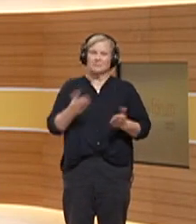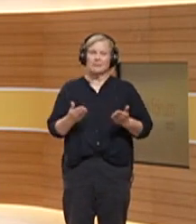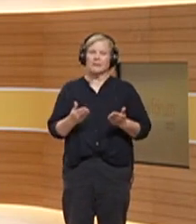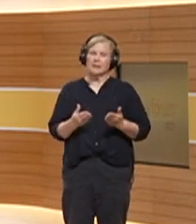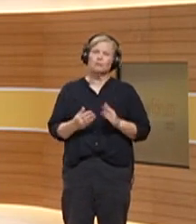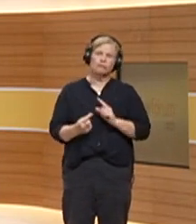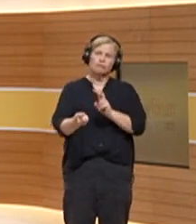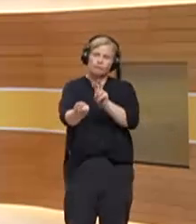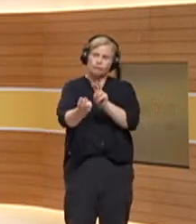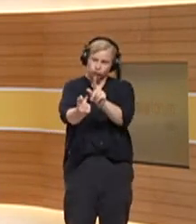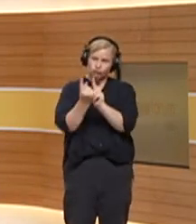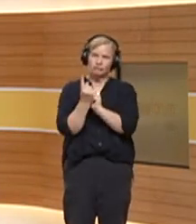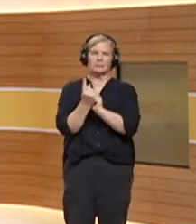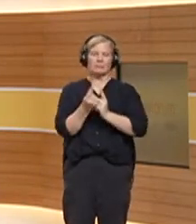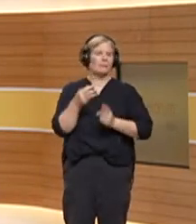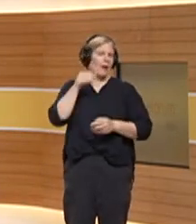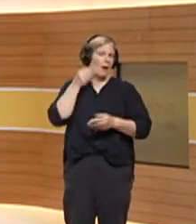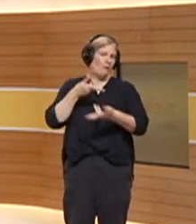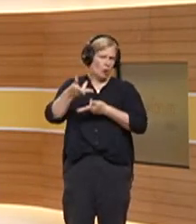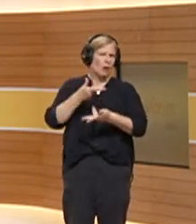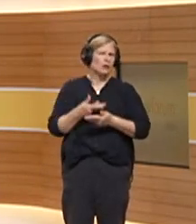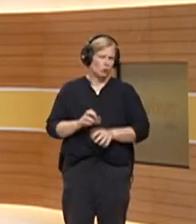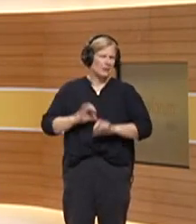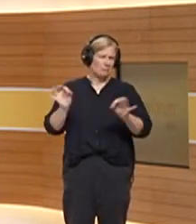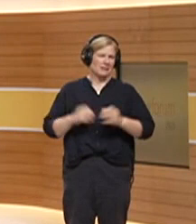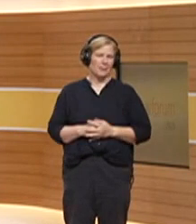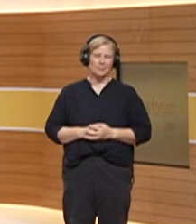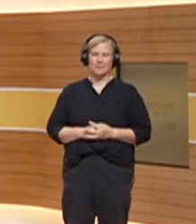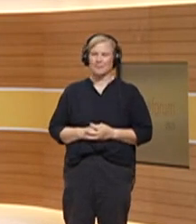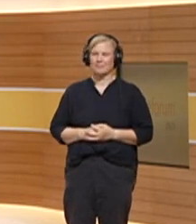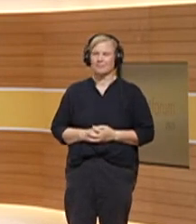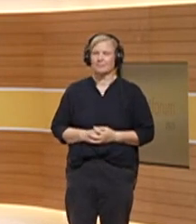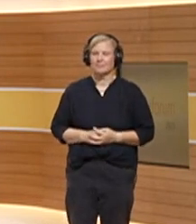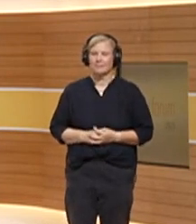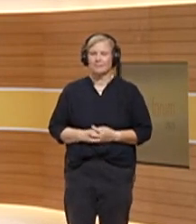dass wir uns mal zusammensetzen und Erfahrungen austauschen.